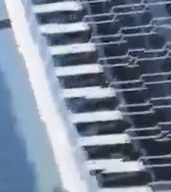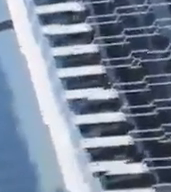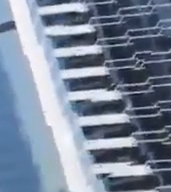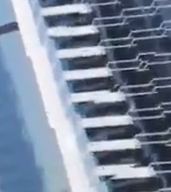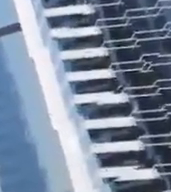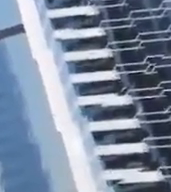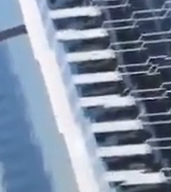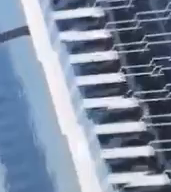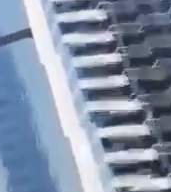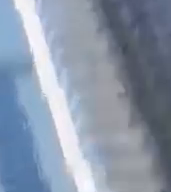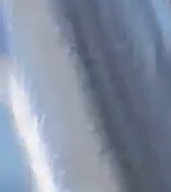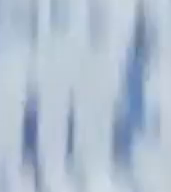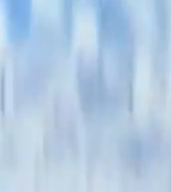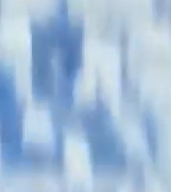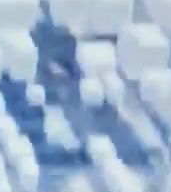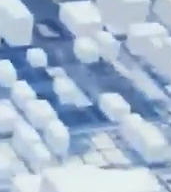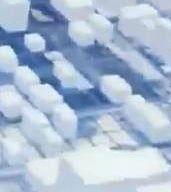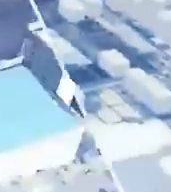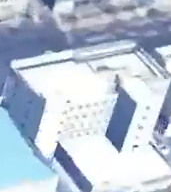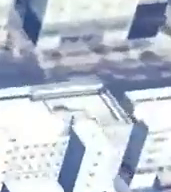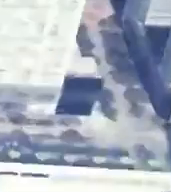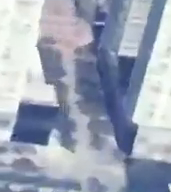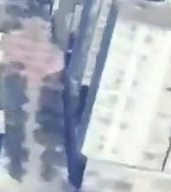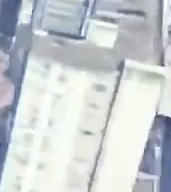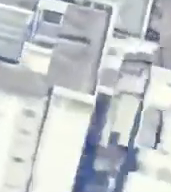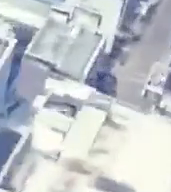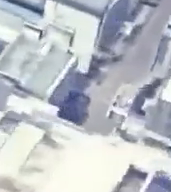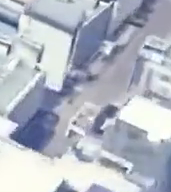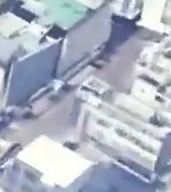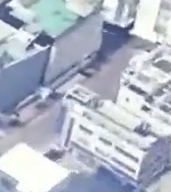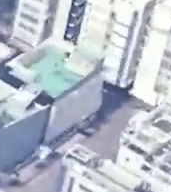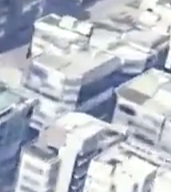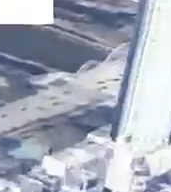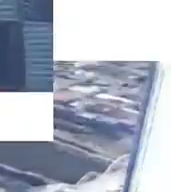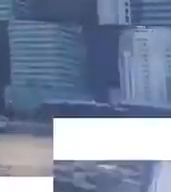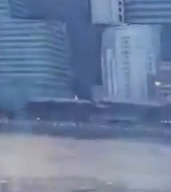으 으 으